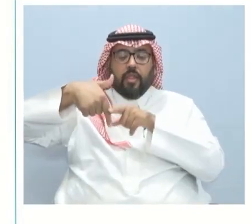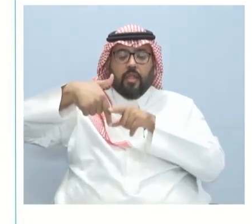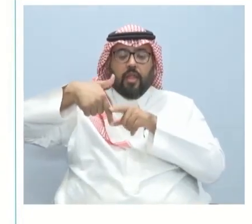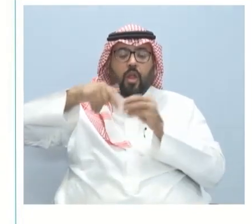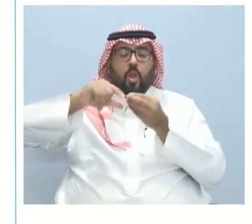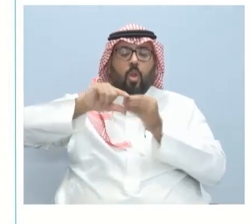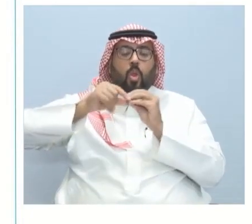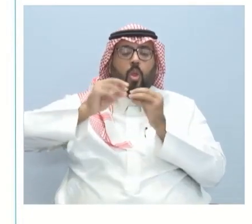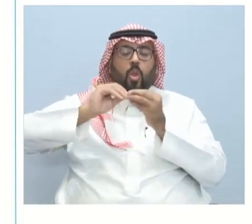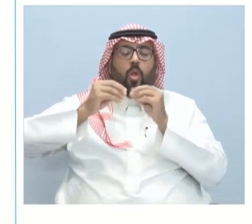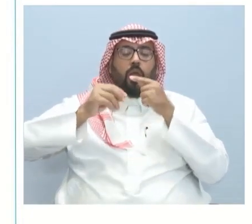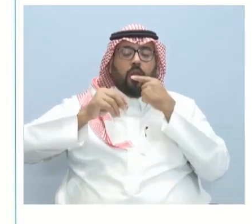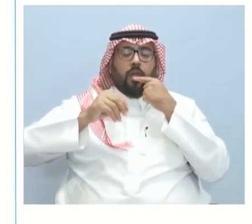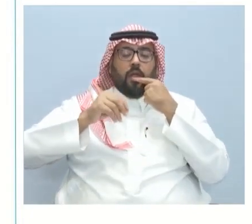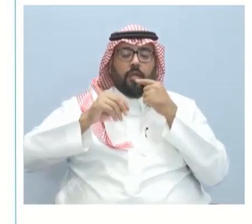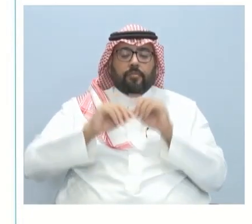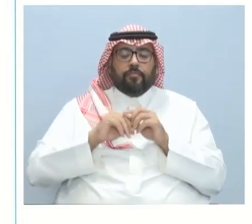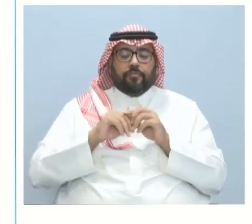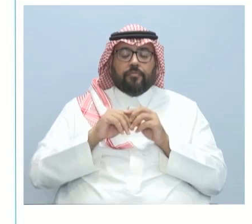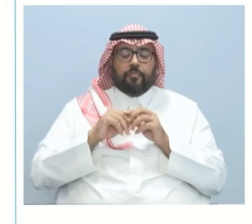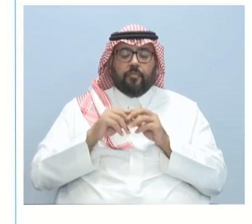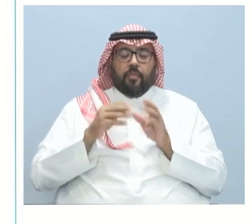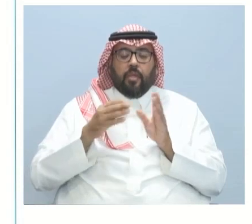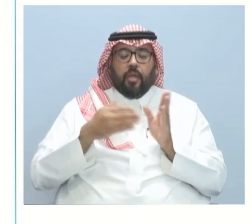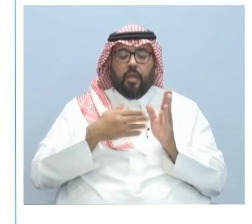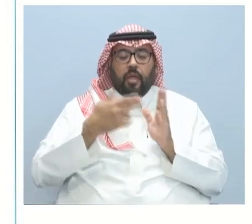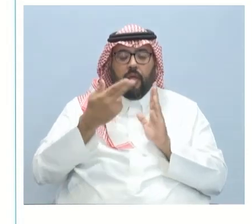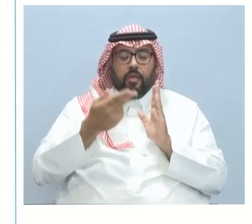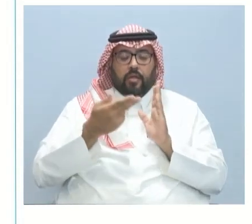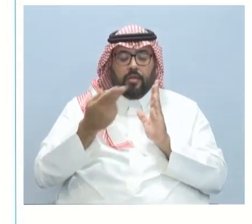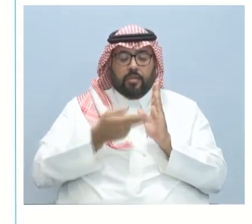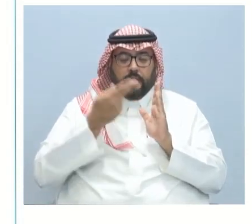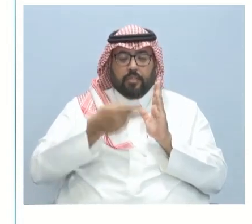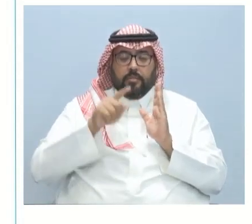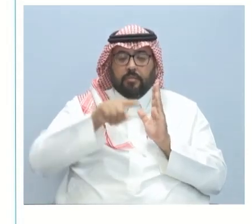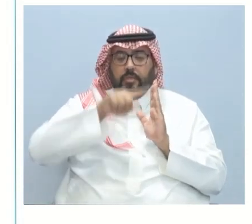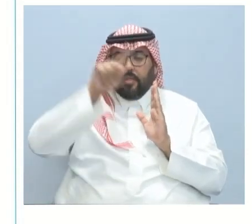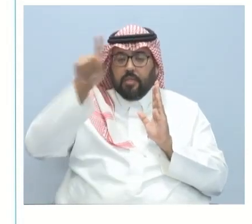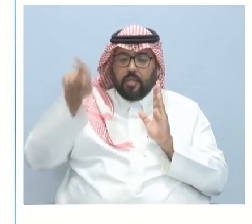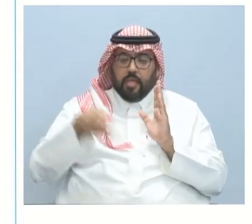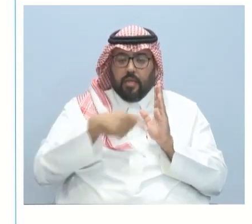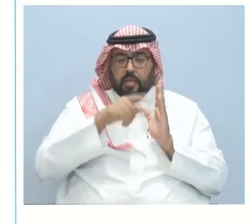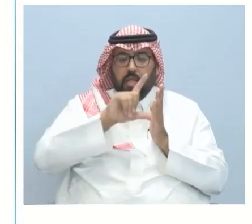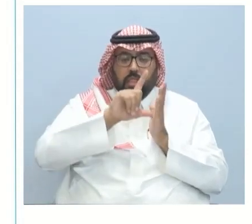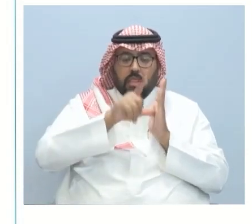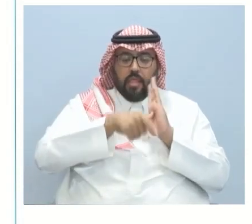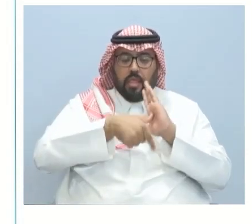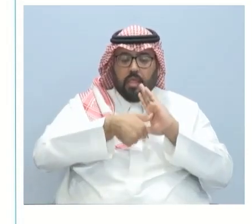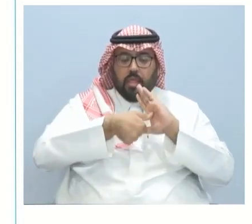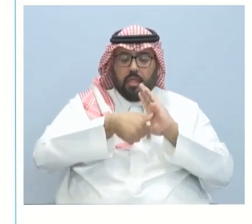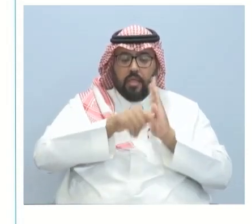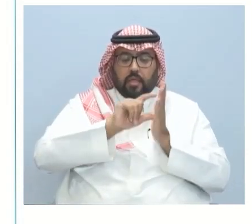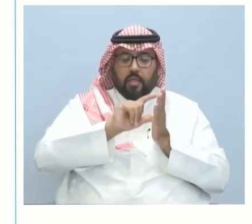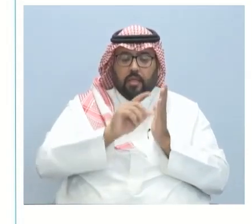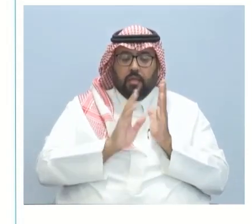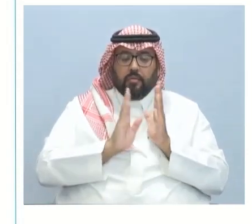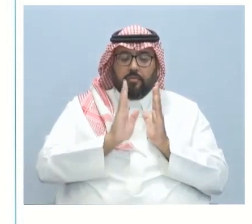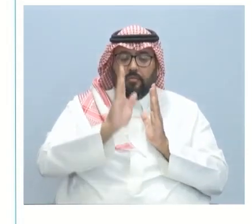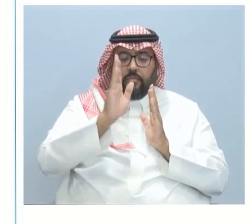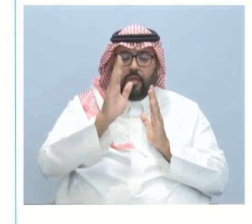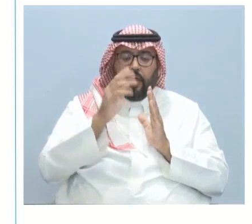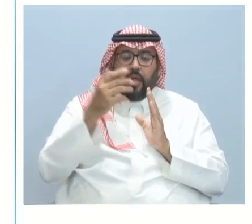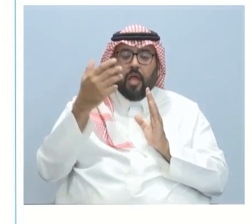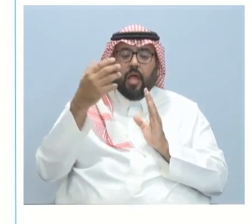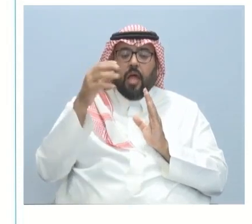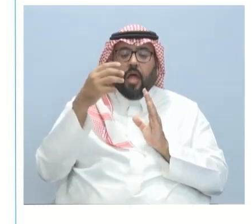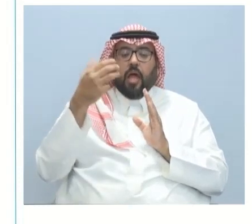الروبوت رسم دائره او دائرتين لكي ينشئ الروبوت دائره يجب ان يتحرك الى الامام بمقدار